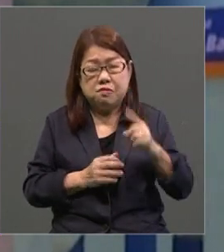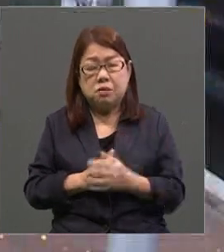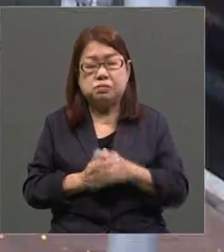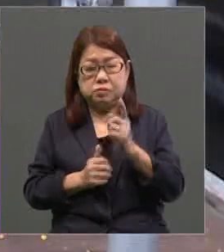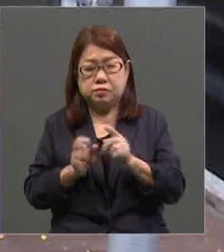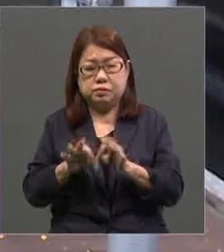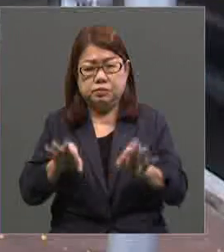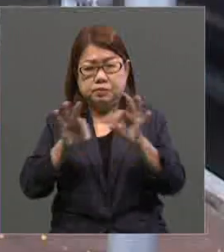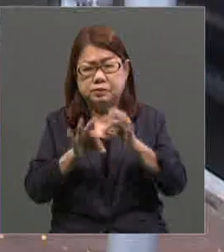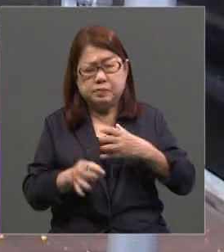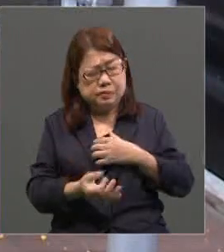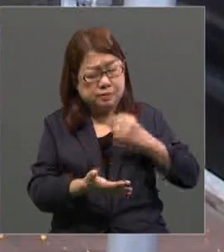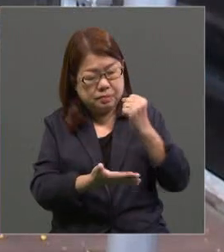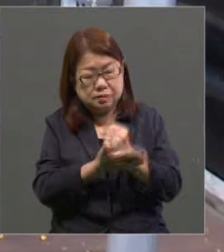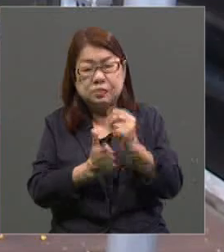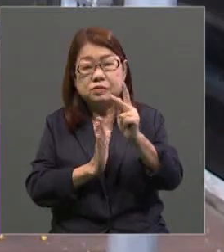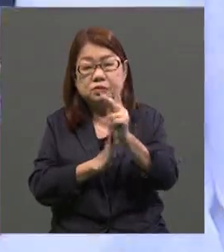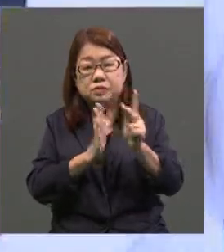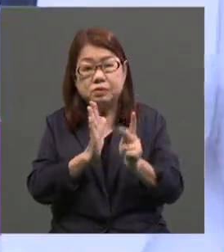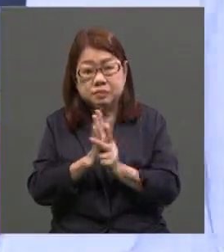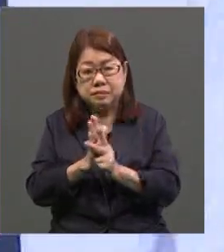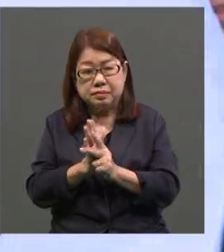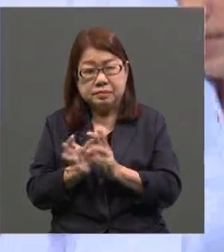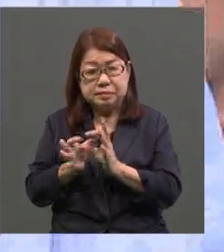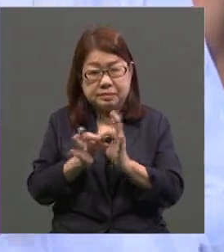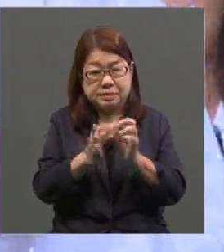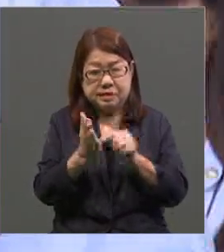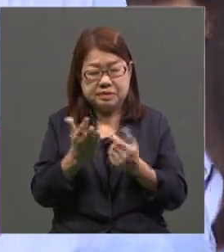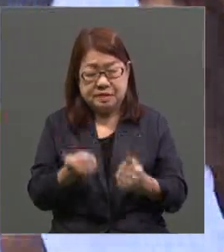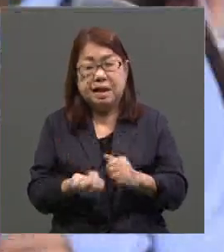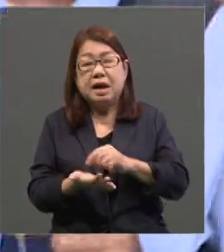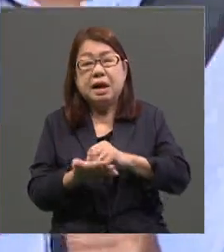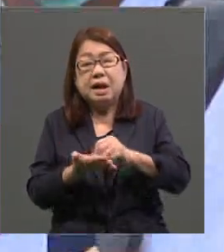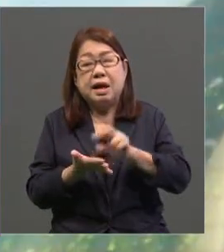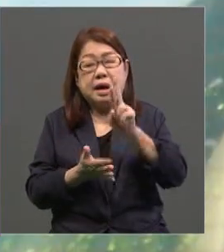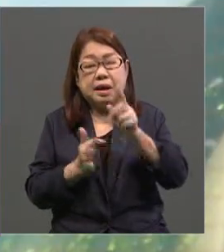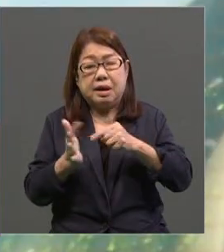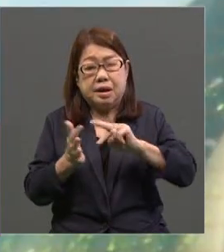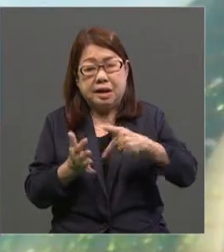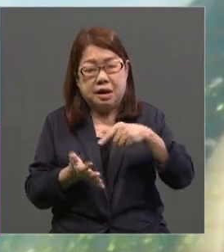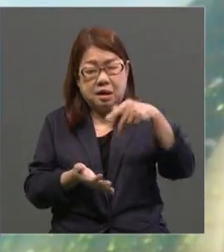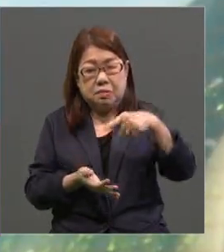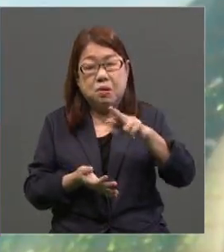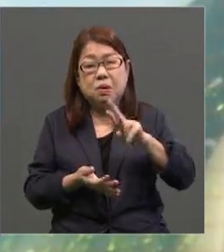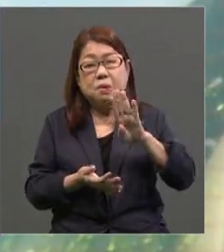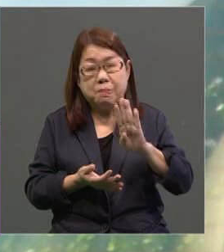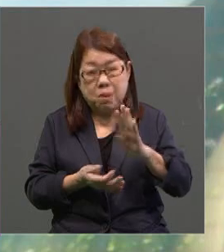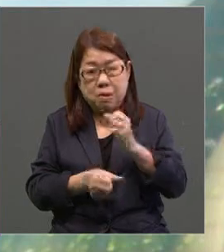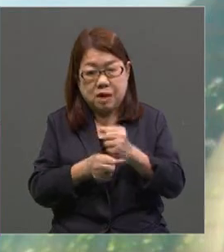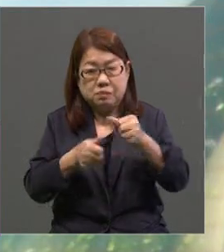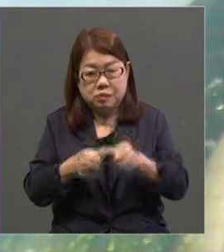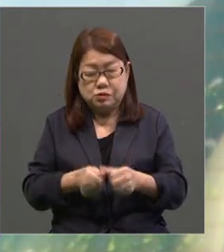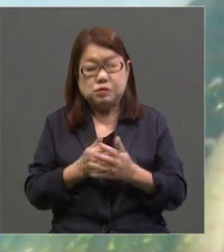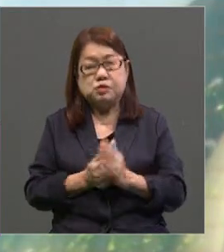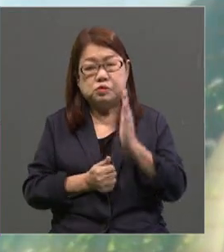นจำเป็นต้องมีกฎหมายที่จะเข้ามาช่วยดูแลซึ่งตอนนี้เนี่ยได้ร่างพรบการรักษาความมั่นคงปลอดภัยทางไซเบอร์ไว้แล้วนะคะ